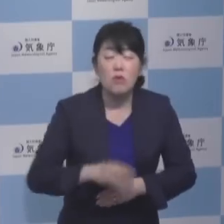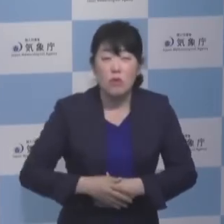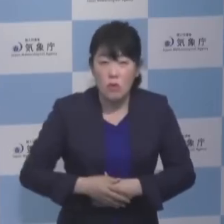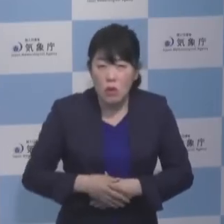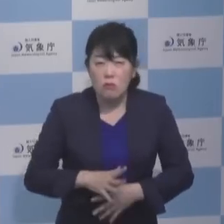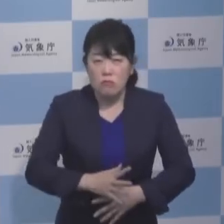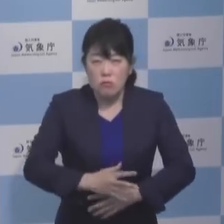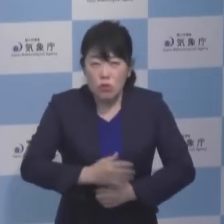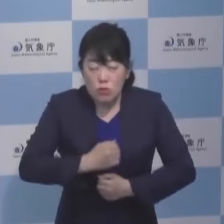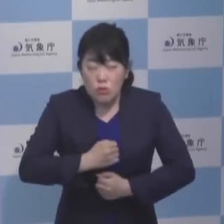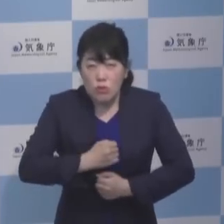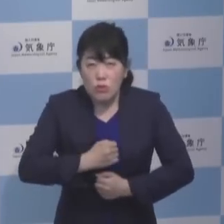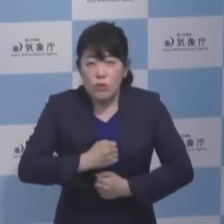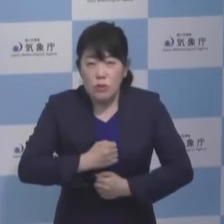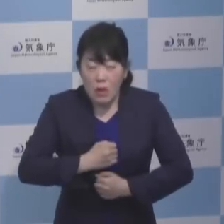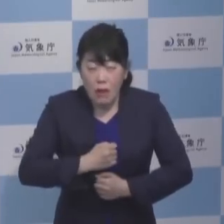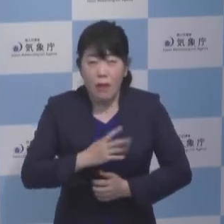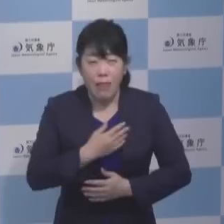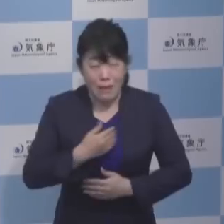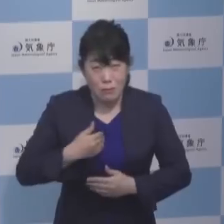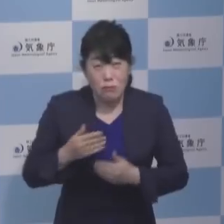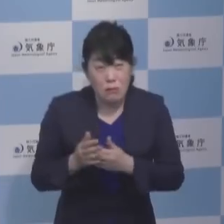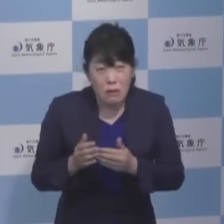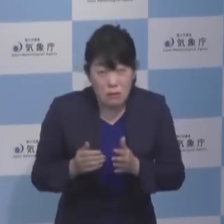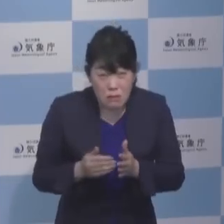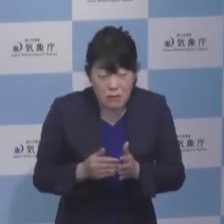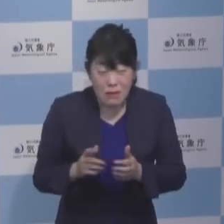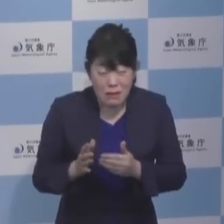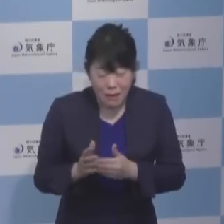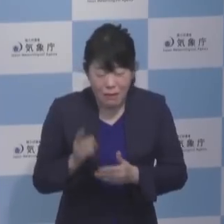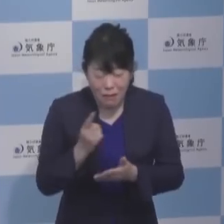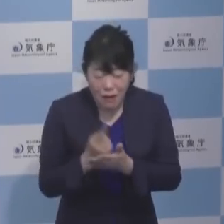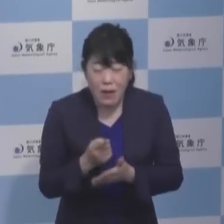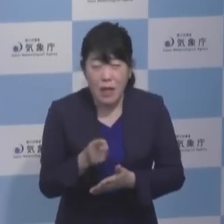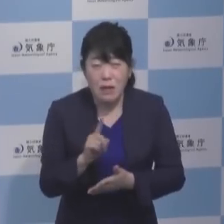していただいて、できる限りの備えをしていただければと思います。